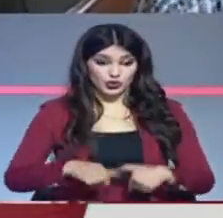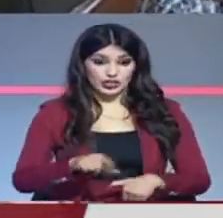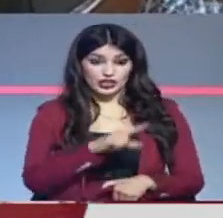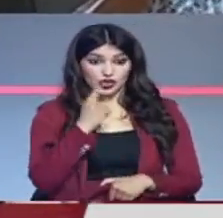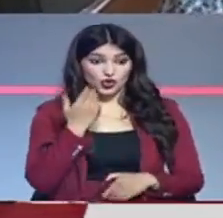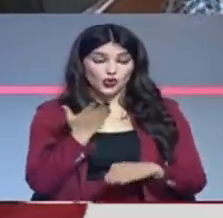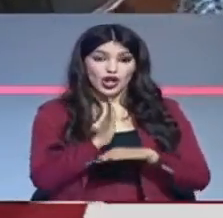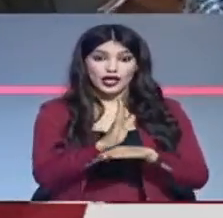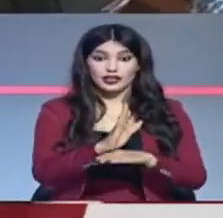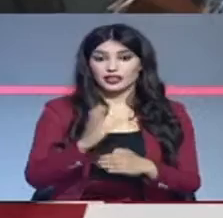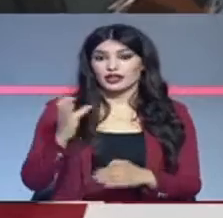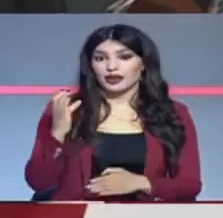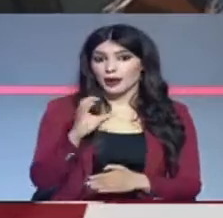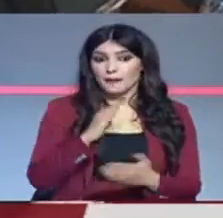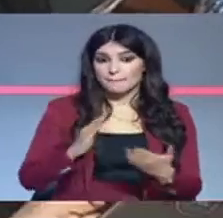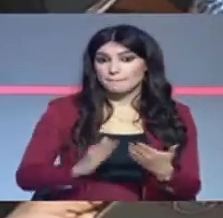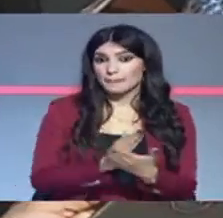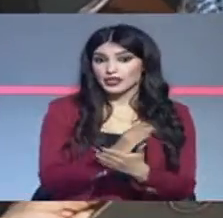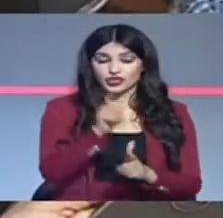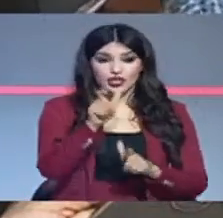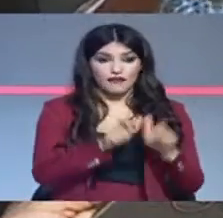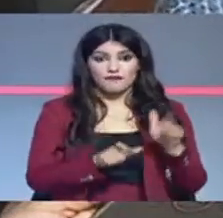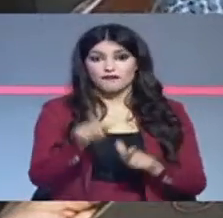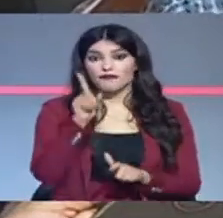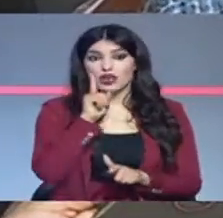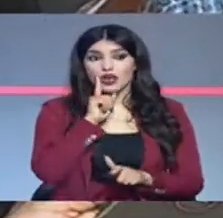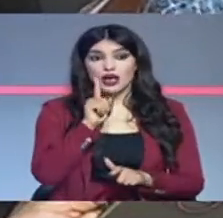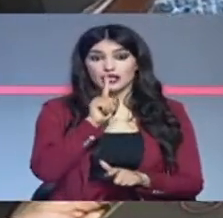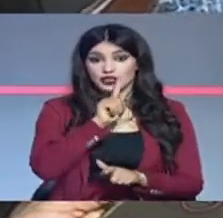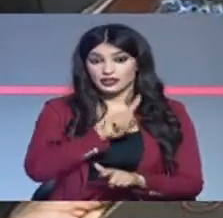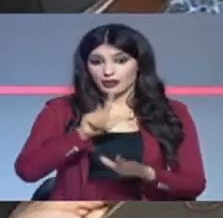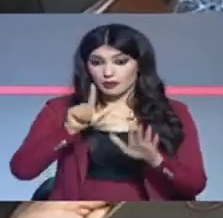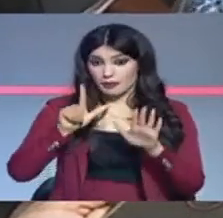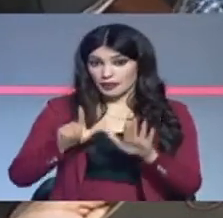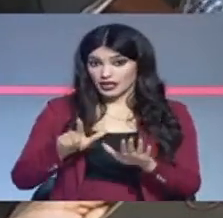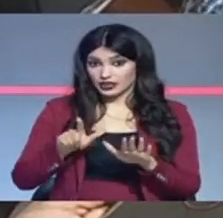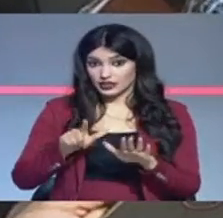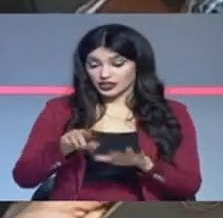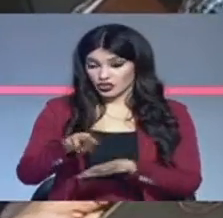وضع مجموعه من المشاريع لان سمعنا في في سبعطاش